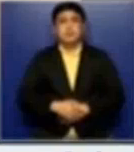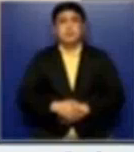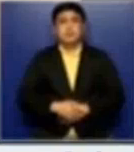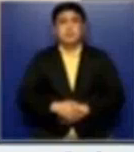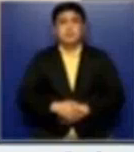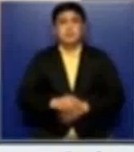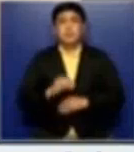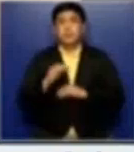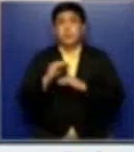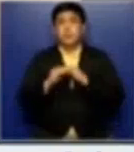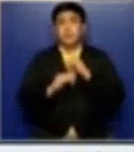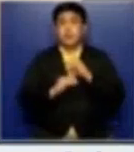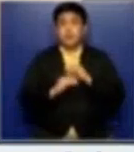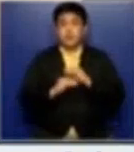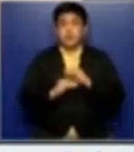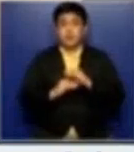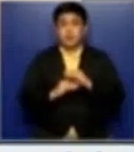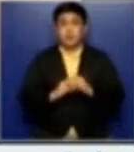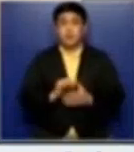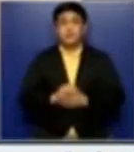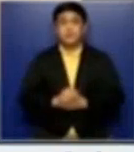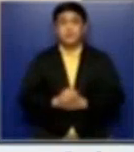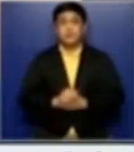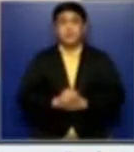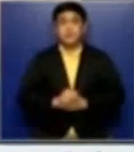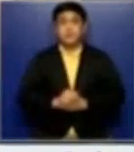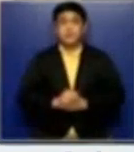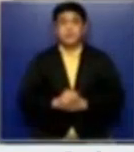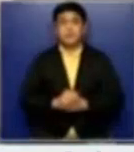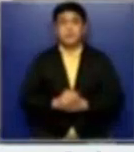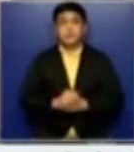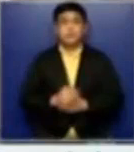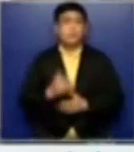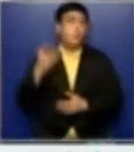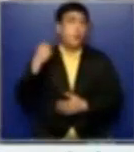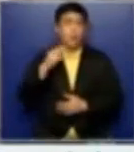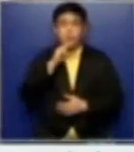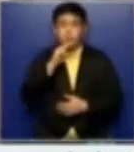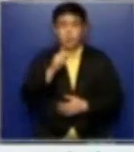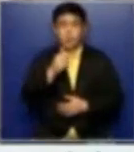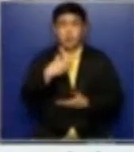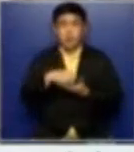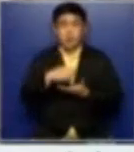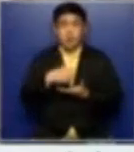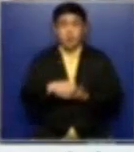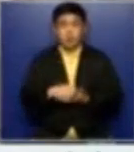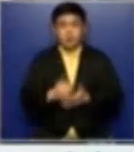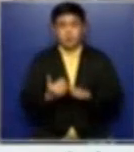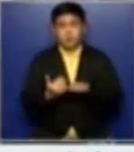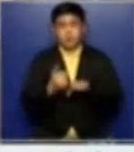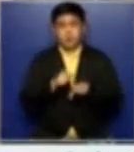โครงการอีเทิร์นคอริดอร์ที่ท่านอวดในสภาเมื่อวานนี่แหละเป็นทางหลวงสาย